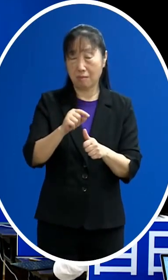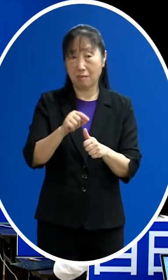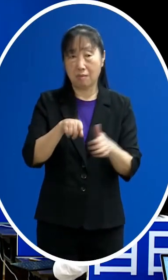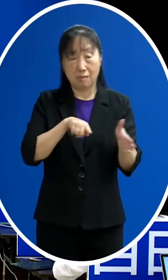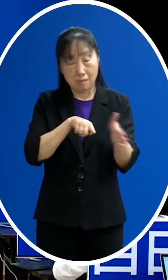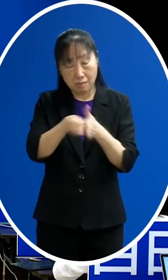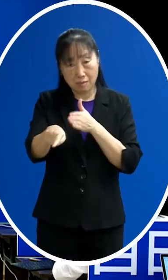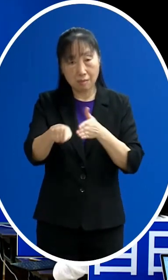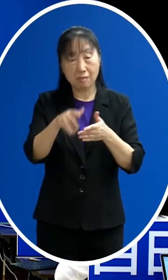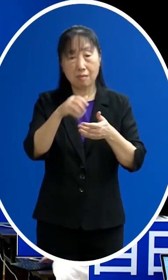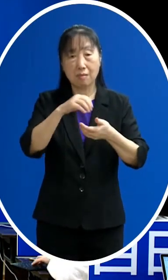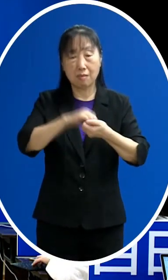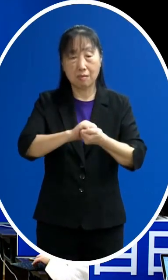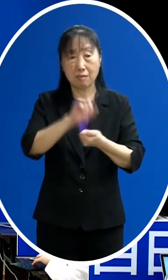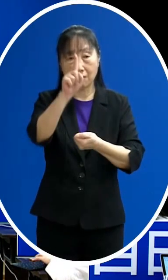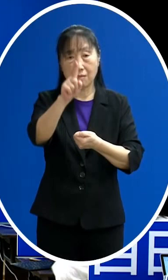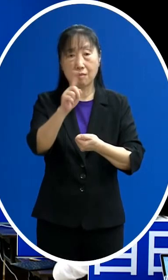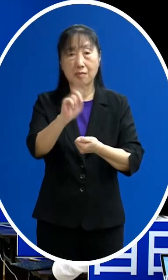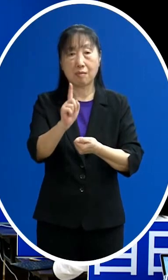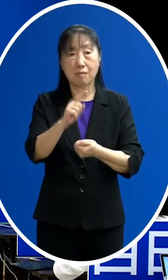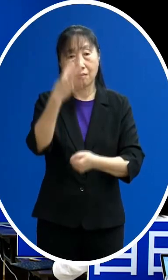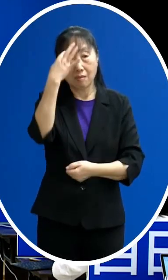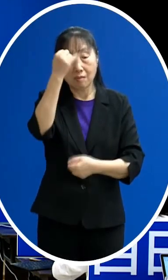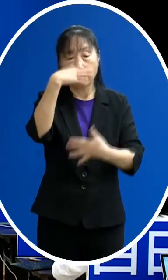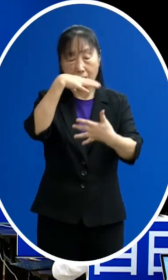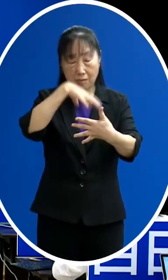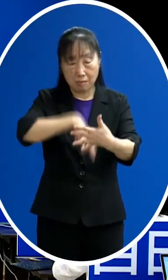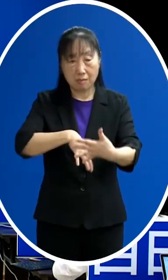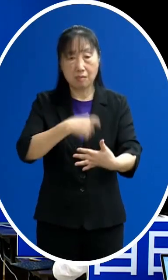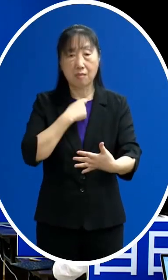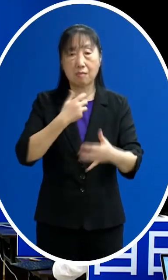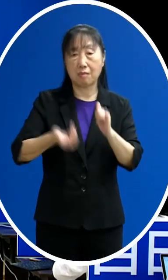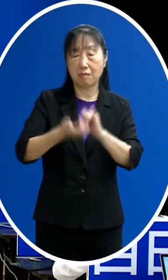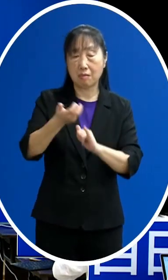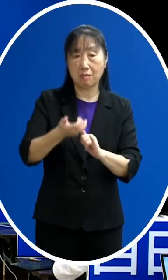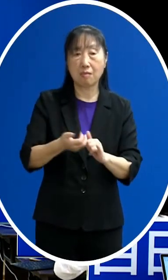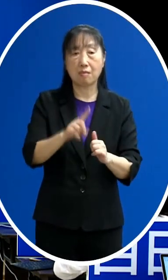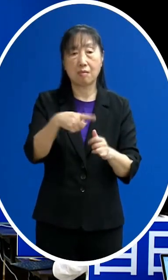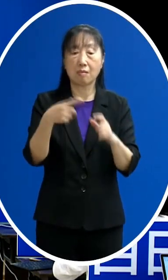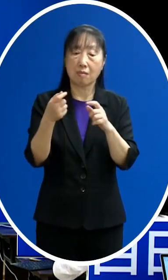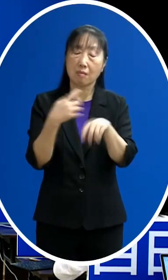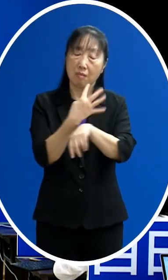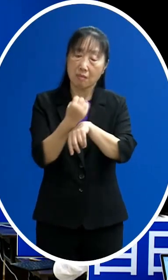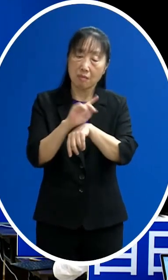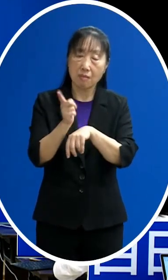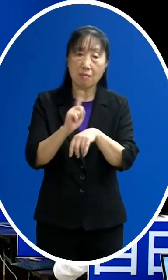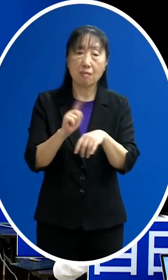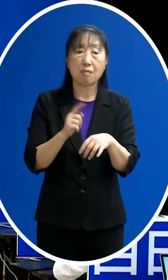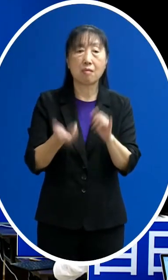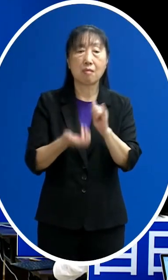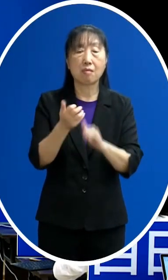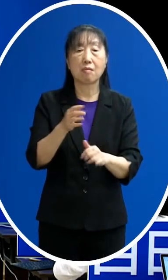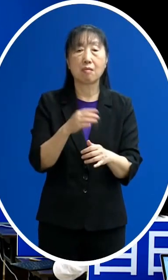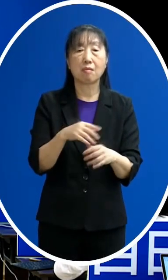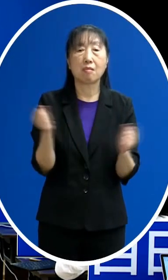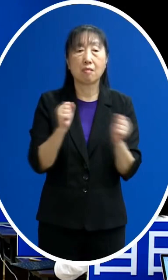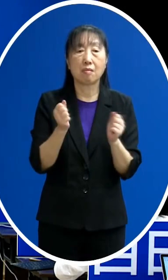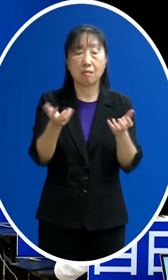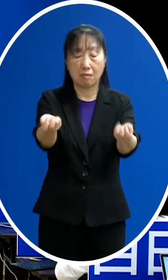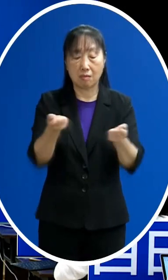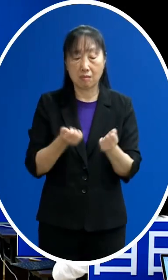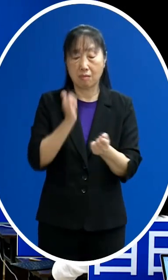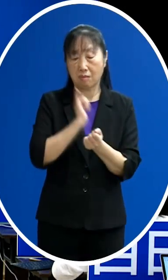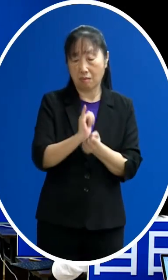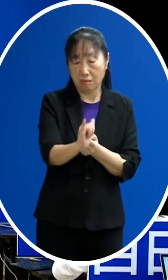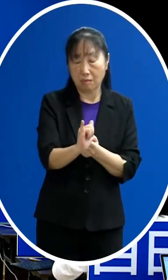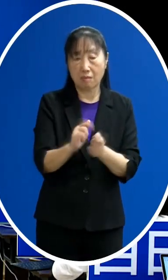一个详细的时间，就是几天内要火化或多久内要火化，然后在冰柜里面冰存可以多久？